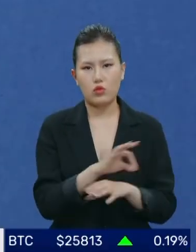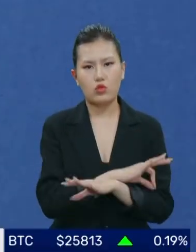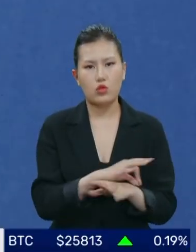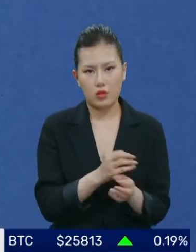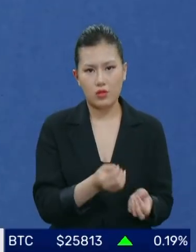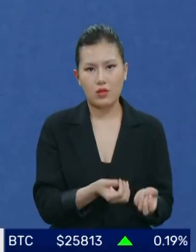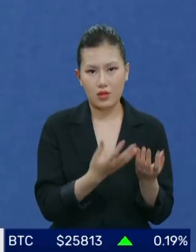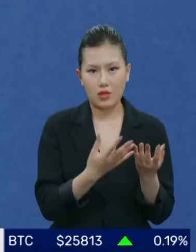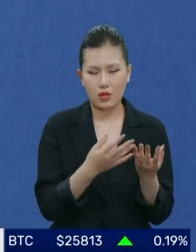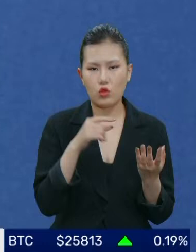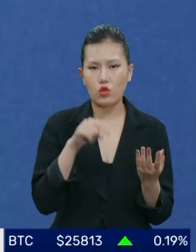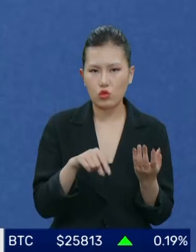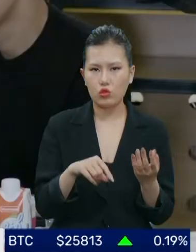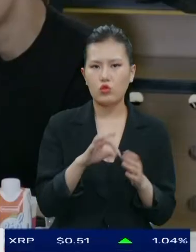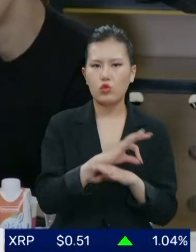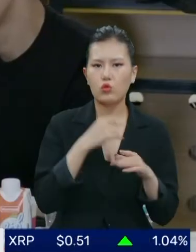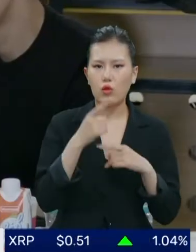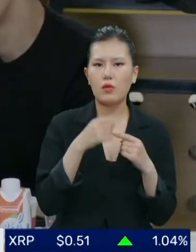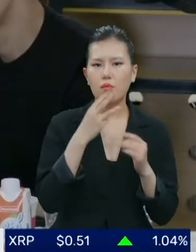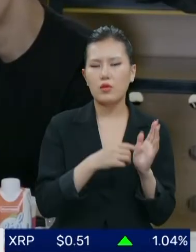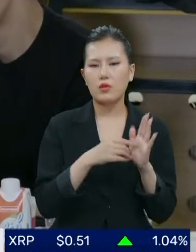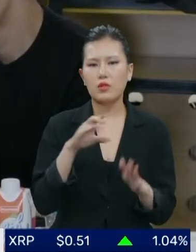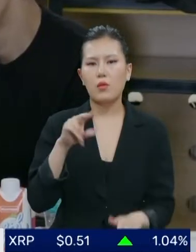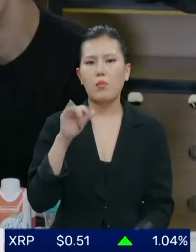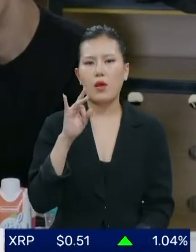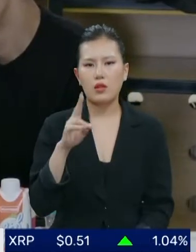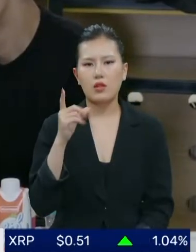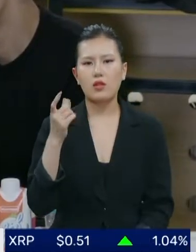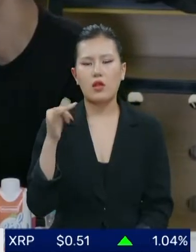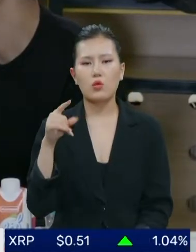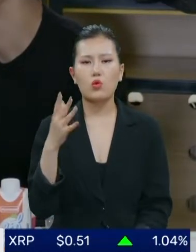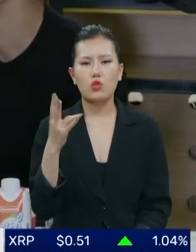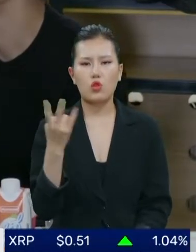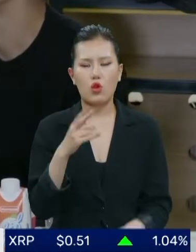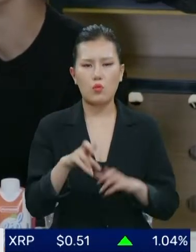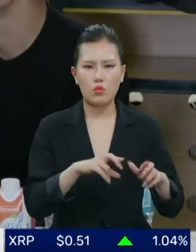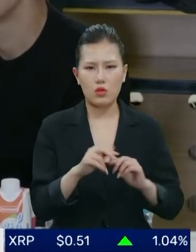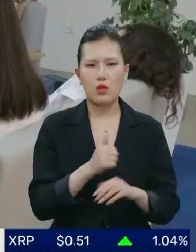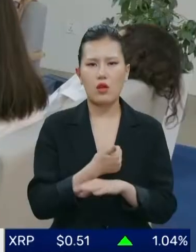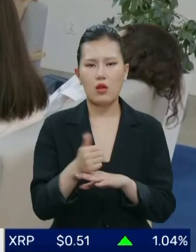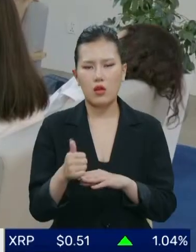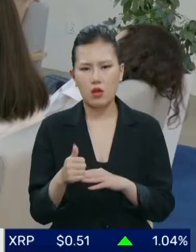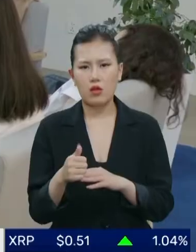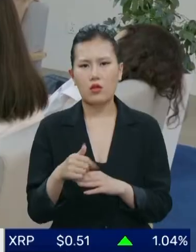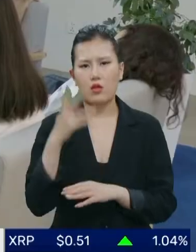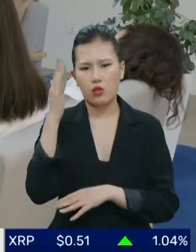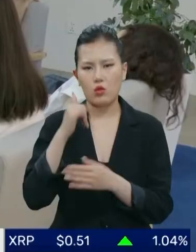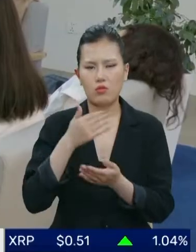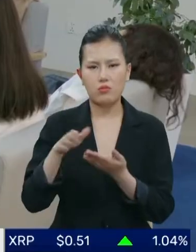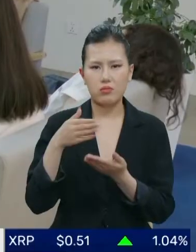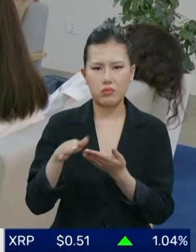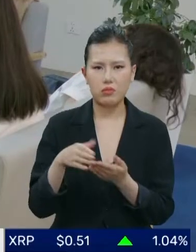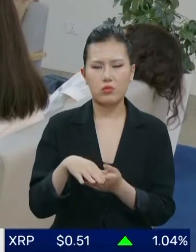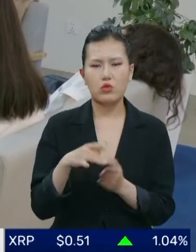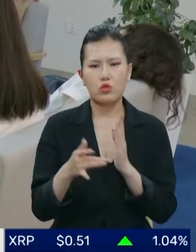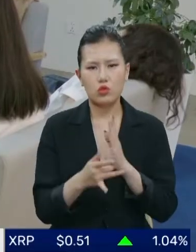Day төслийн тэмцээн танилцуулж байна. Хин юм а? Spark Day төслийн тэмцээн нь ногоон бизнес, аялал жуулчлал, экспорт, технологи, хүнсний үйлдвэрлэл гэсэн 5